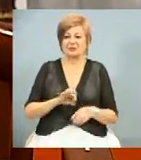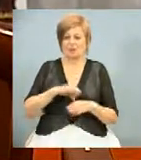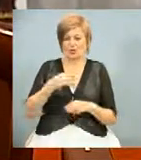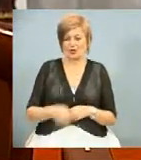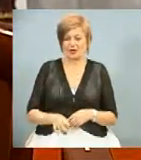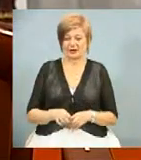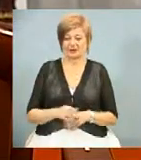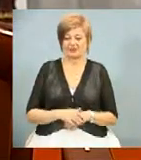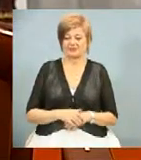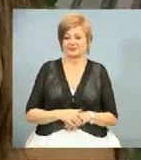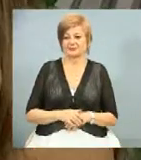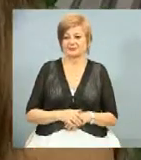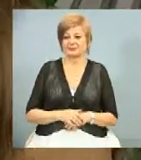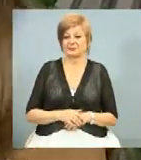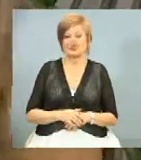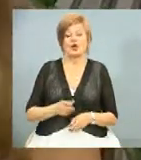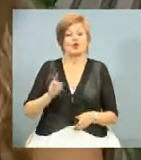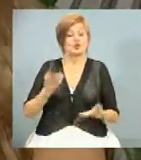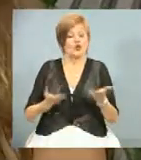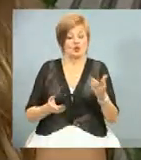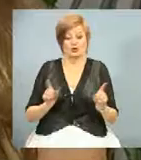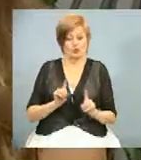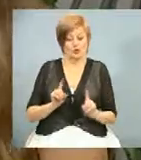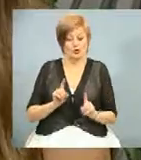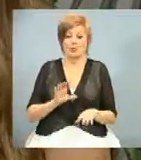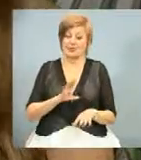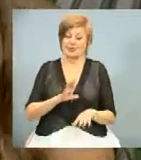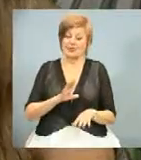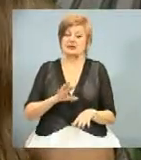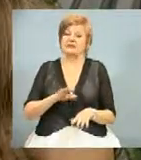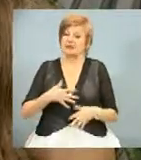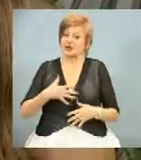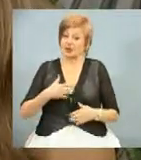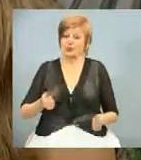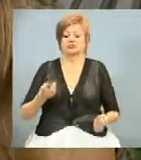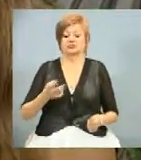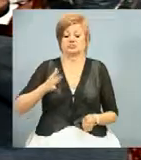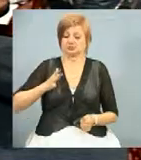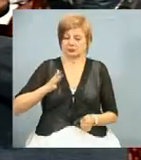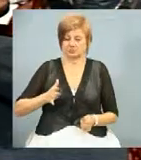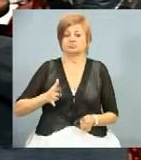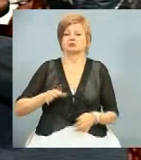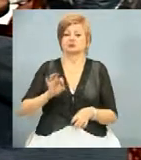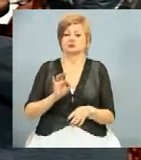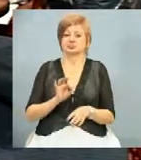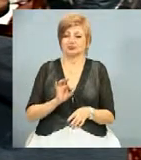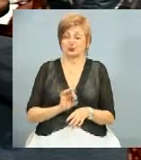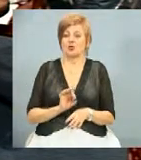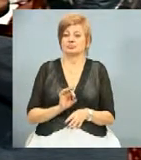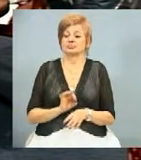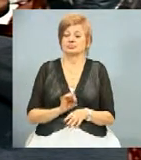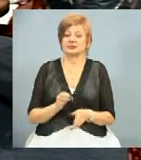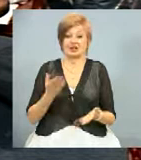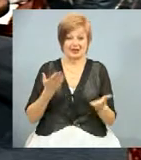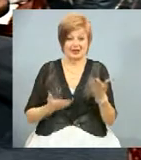дуже больно. Але щоб бути здоровим, треба терпіти цю біль. Так? Лікар ж не зробить тобі погано, так? Якщо